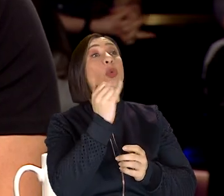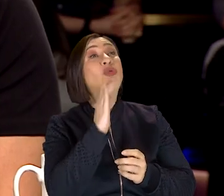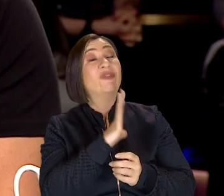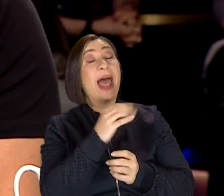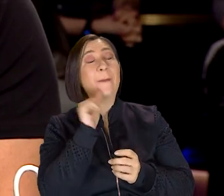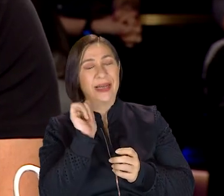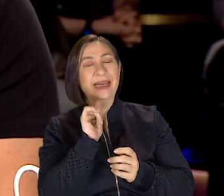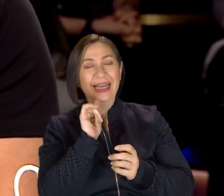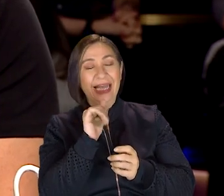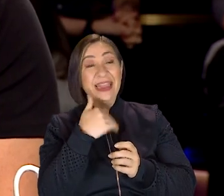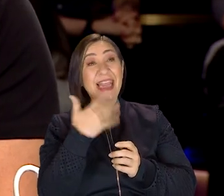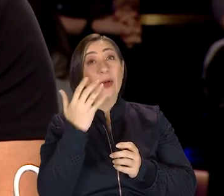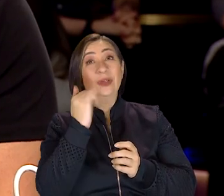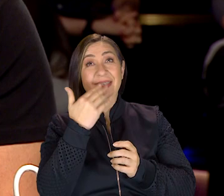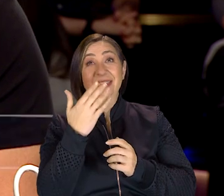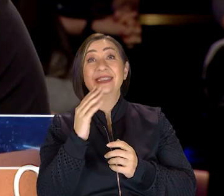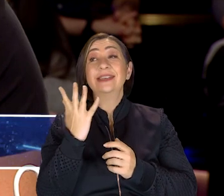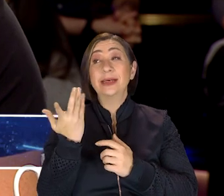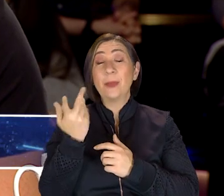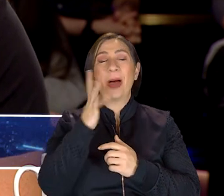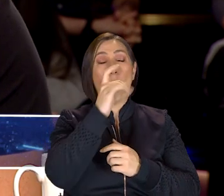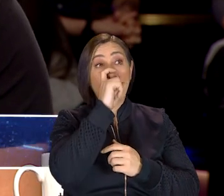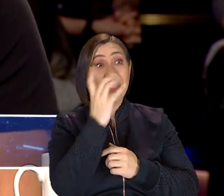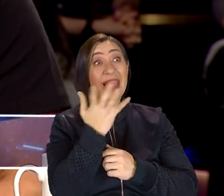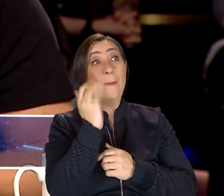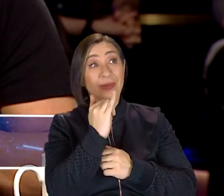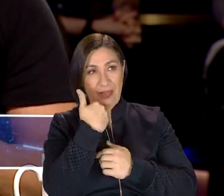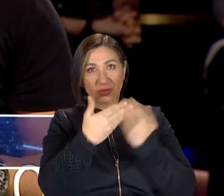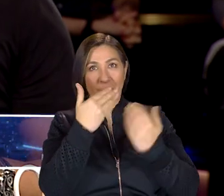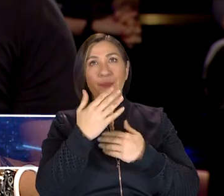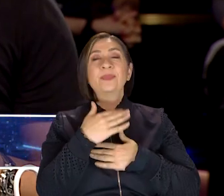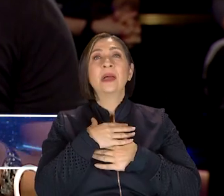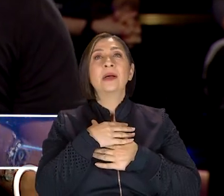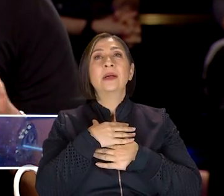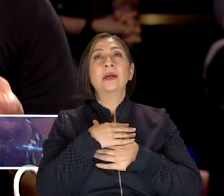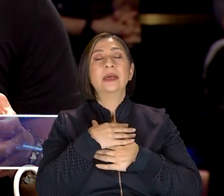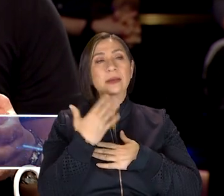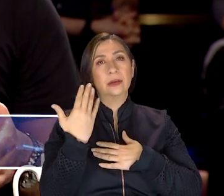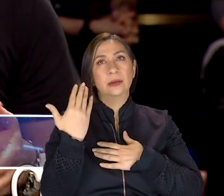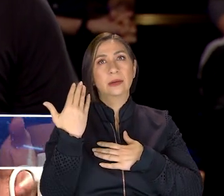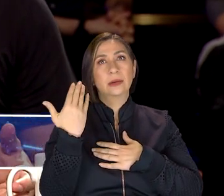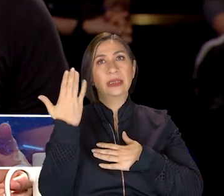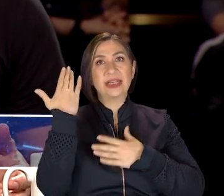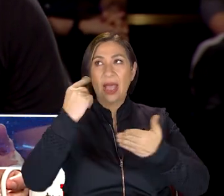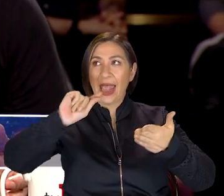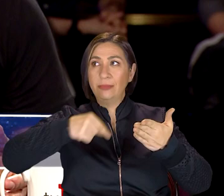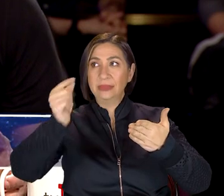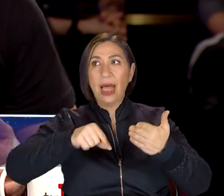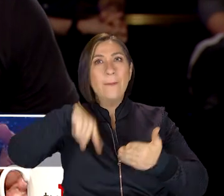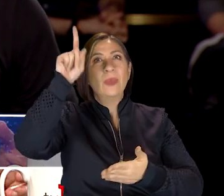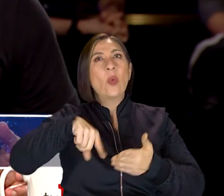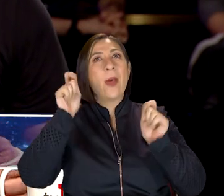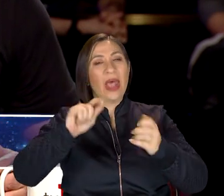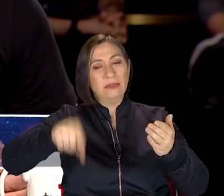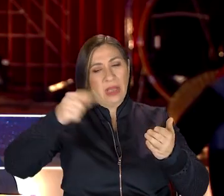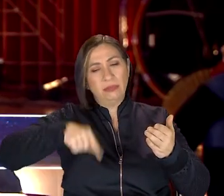abi. Daha beterini anlatacağım. Benle olanları ya, bulamadım. Okan, daha beterini anlatacağım. Şimdi geçen imza günü yaptık abi.